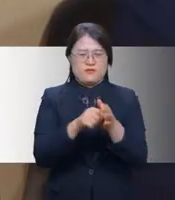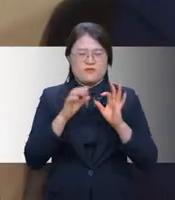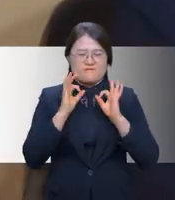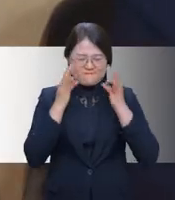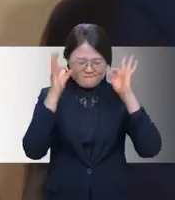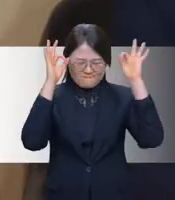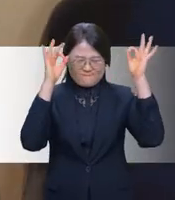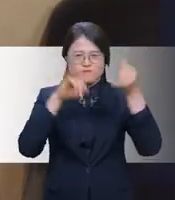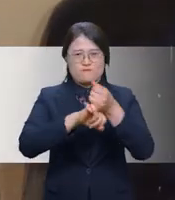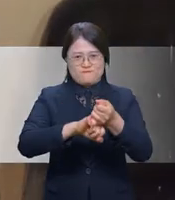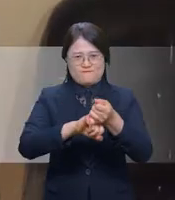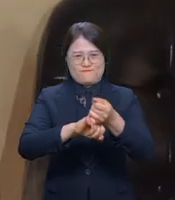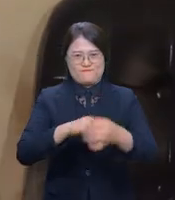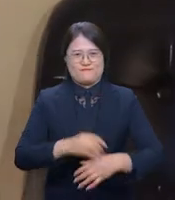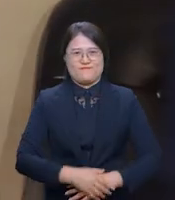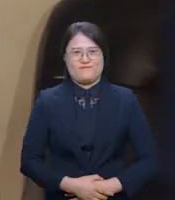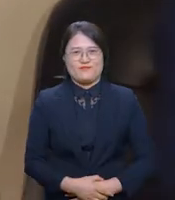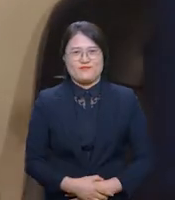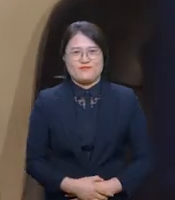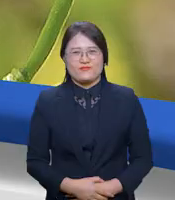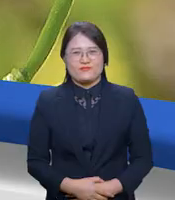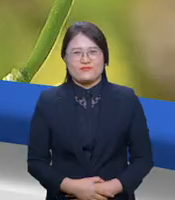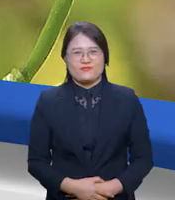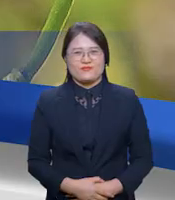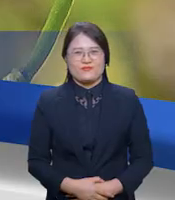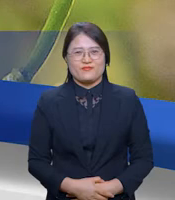다하겠다고 말했습니다.